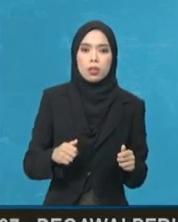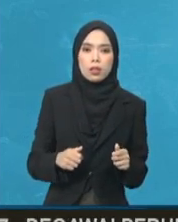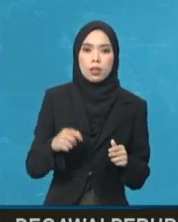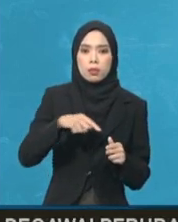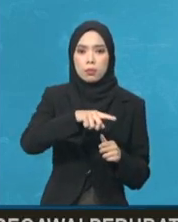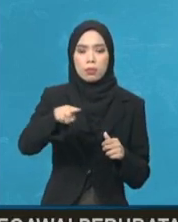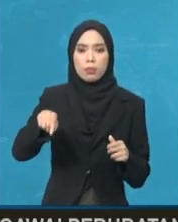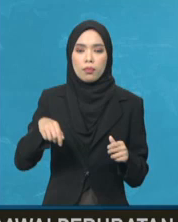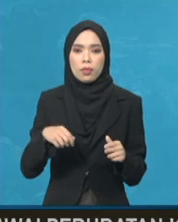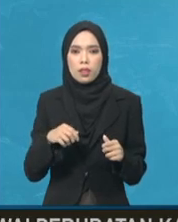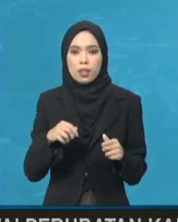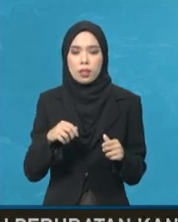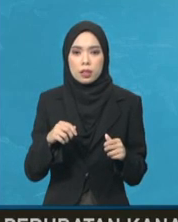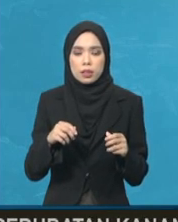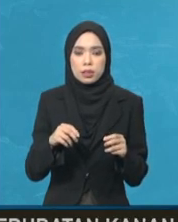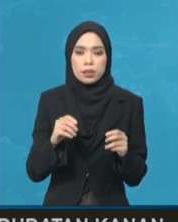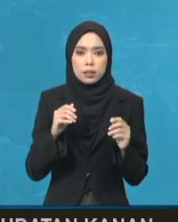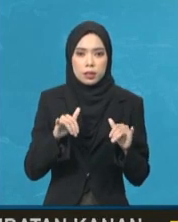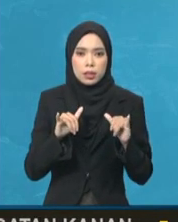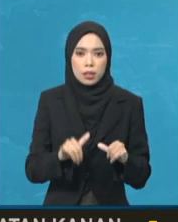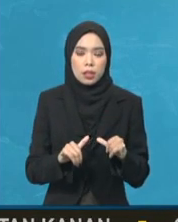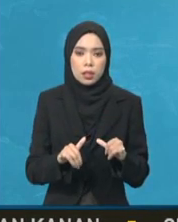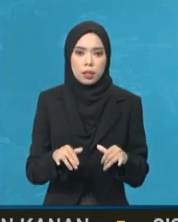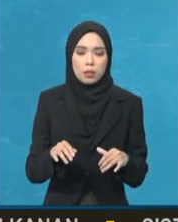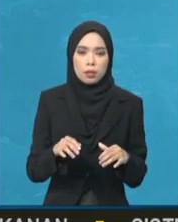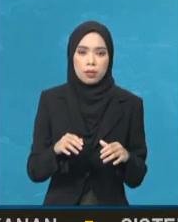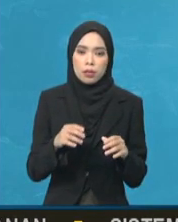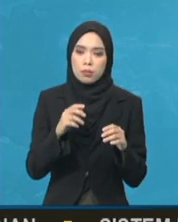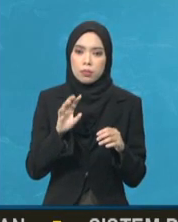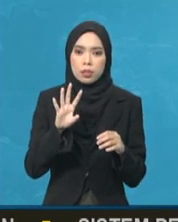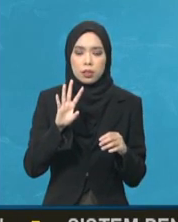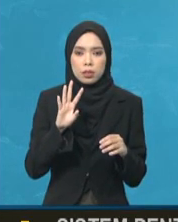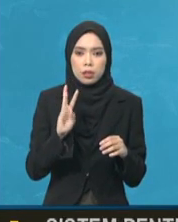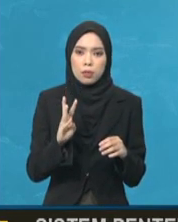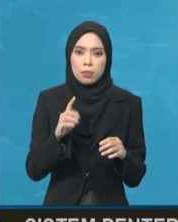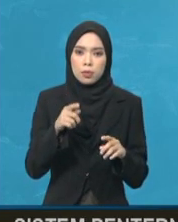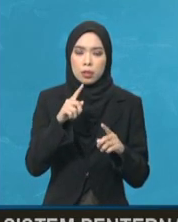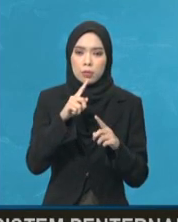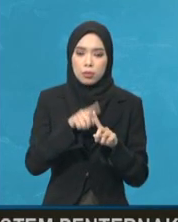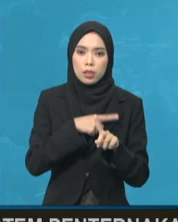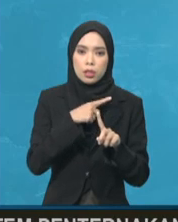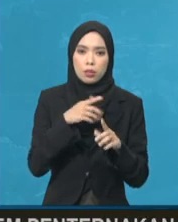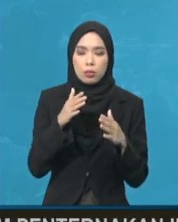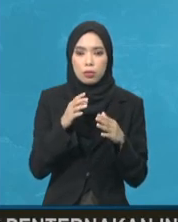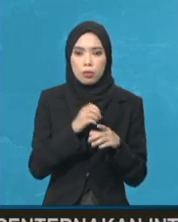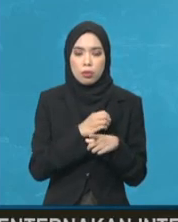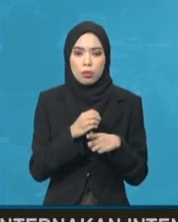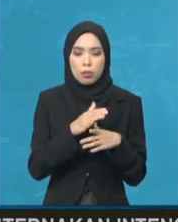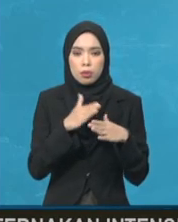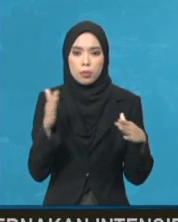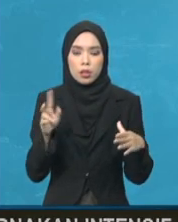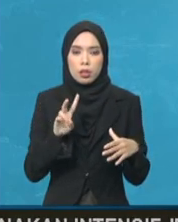atau akan tinggal sebagai ahli biasa seisi rumah bagi tempo enam bulan atau lebih pada tahun 2021